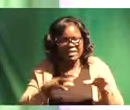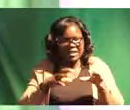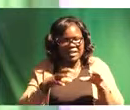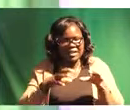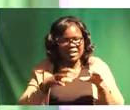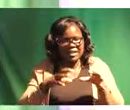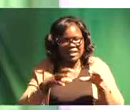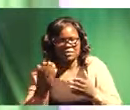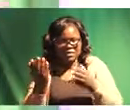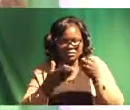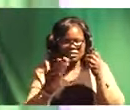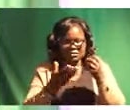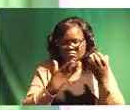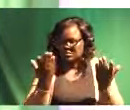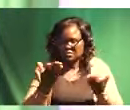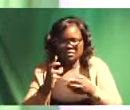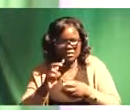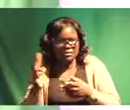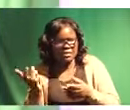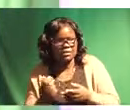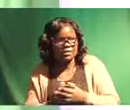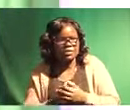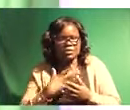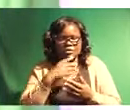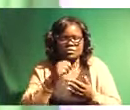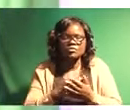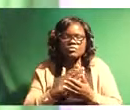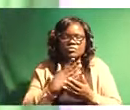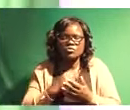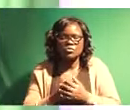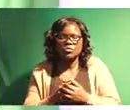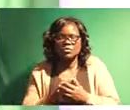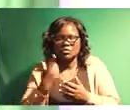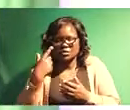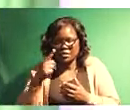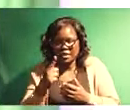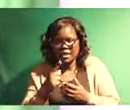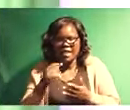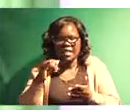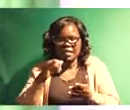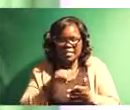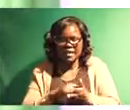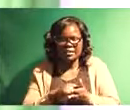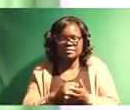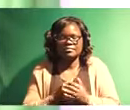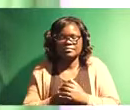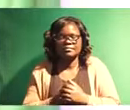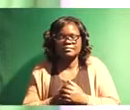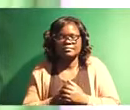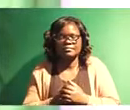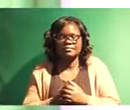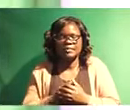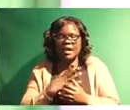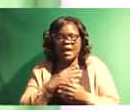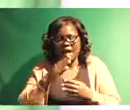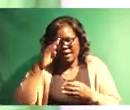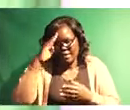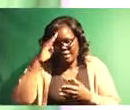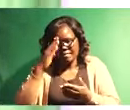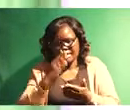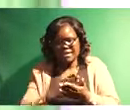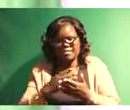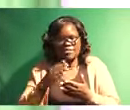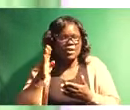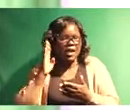Mara unatafuta nini, mara unatafuta nini. So we want to correct that imbalance. Na mimi mmesikia